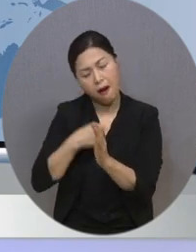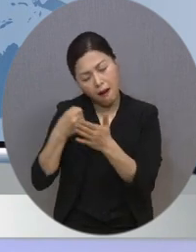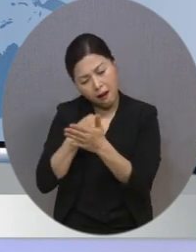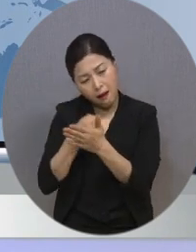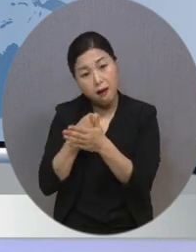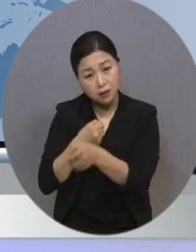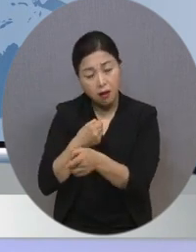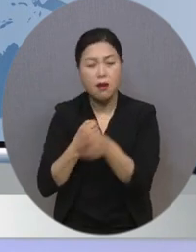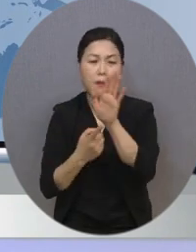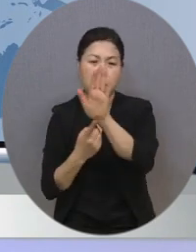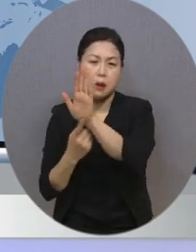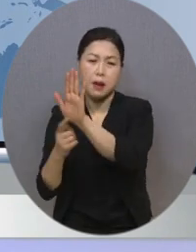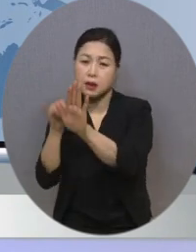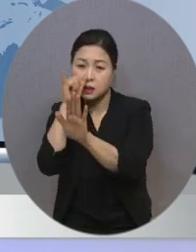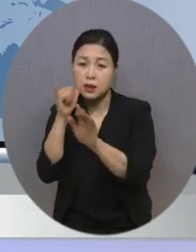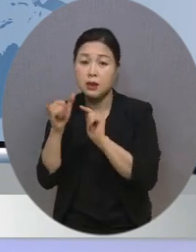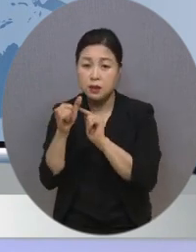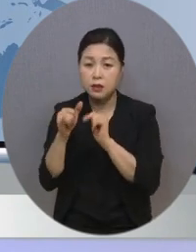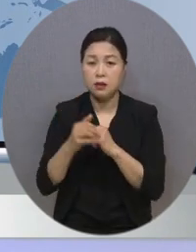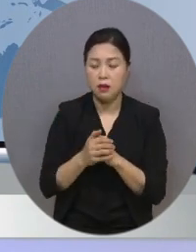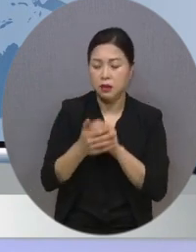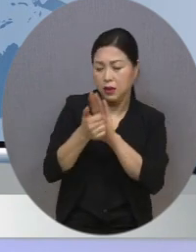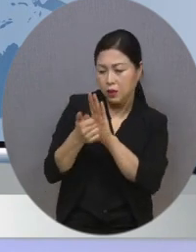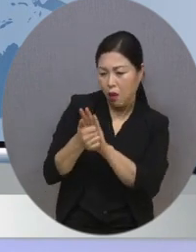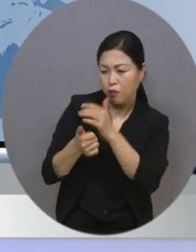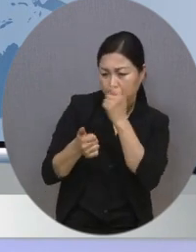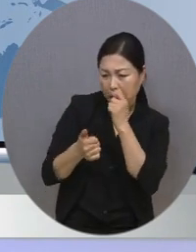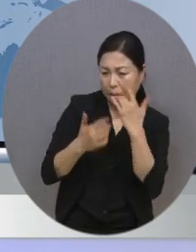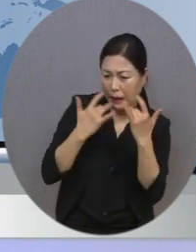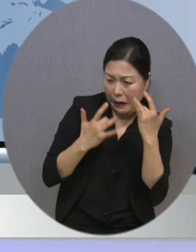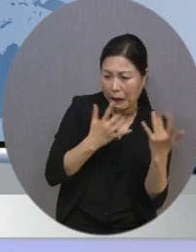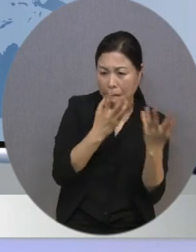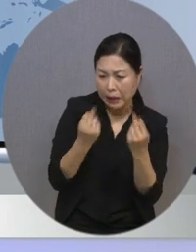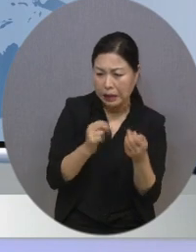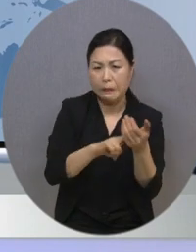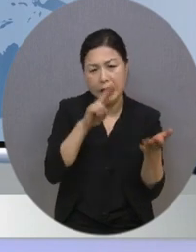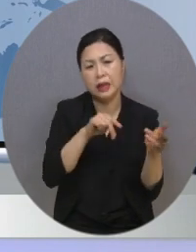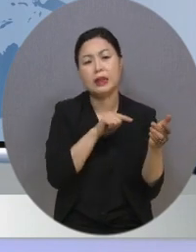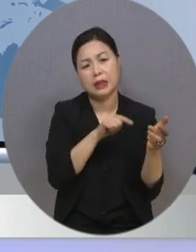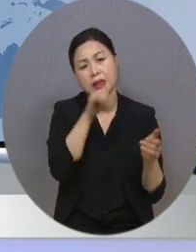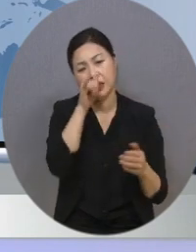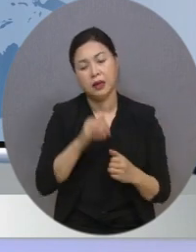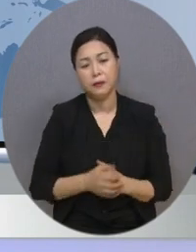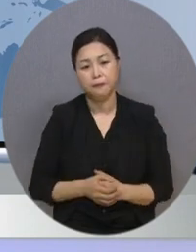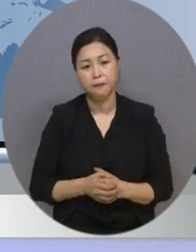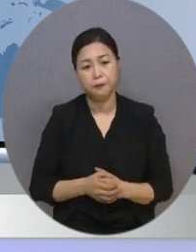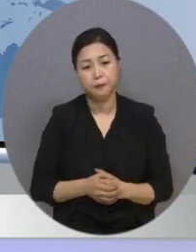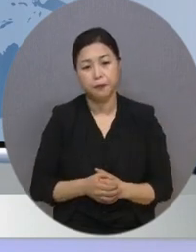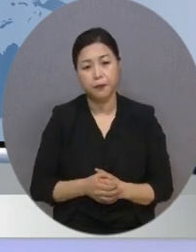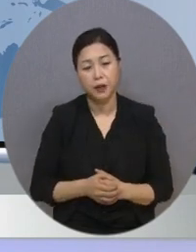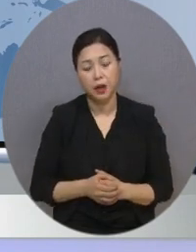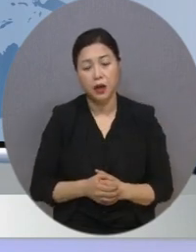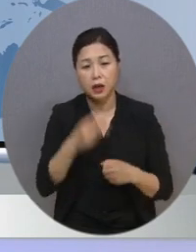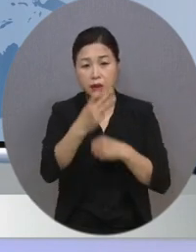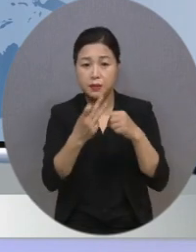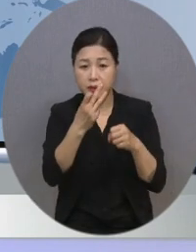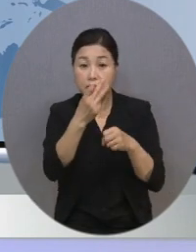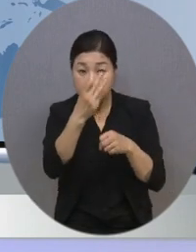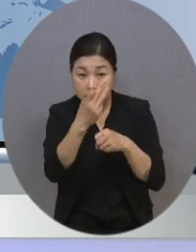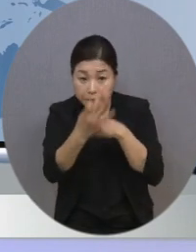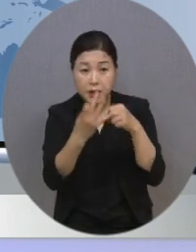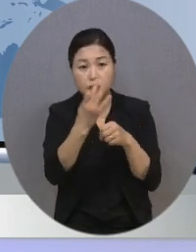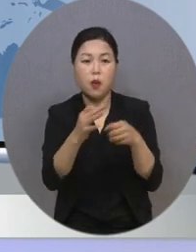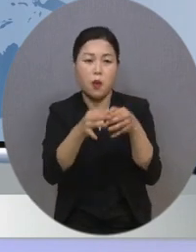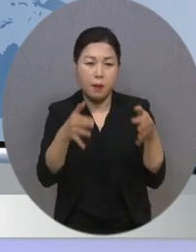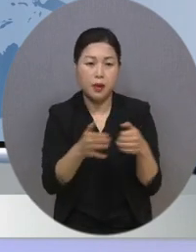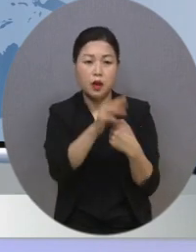소식이 잇따르며 부족한 지원 체계의 모습이 여실히 드러나기도 했습니다. 그런가 하면 14년 만에 유엔